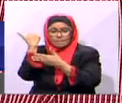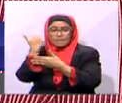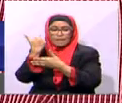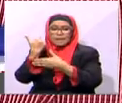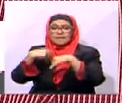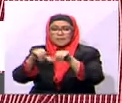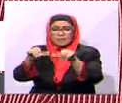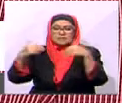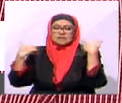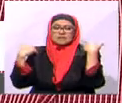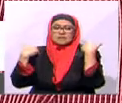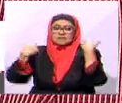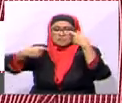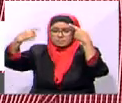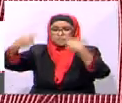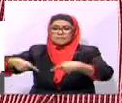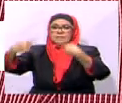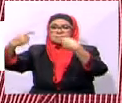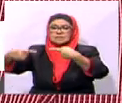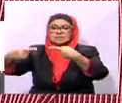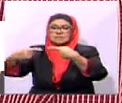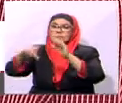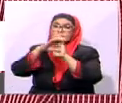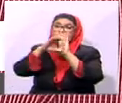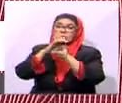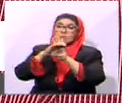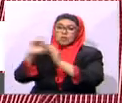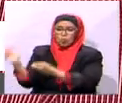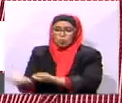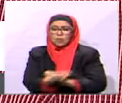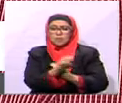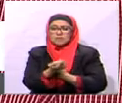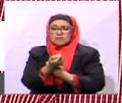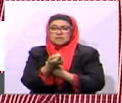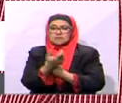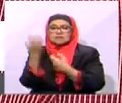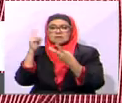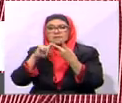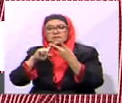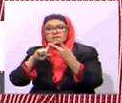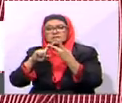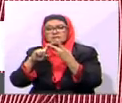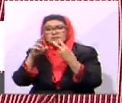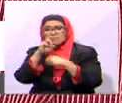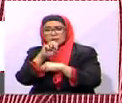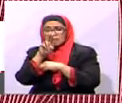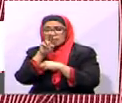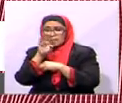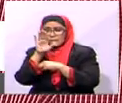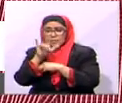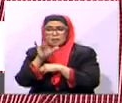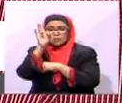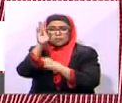ada pertandingan sebagai contoh hoki, sebagai contoh rugby 7